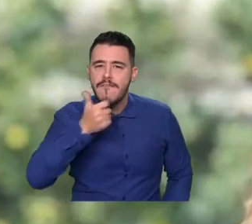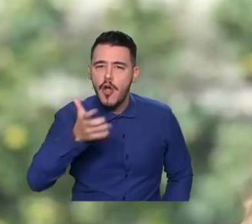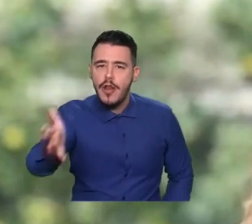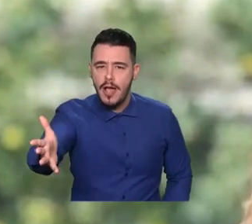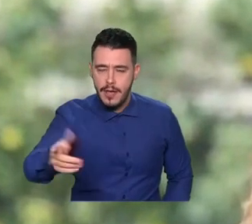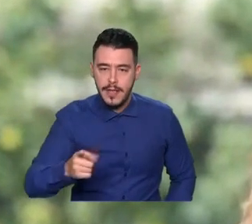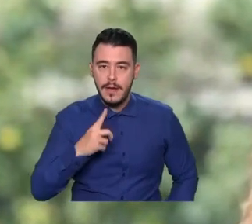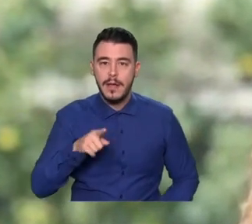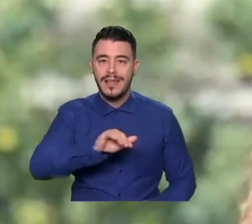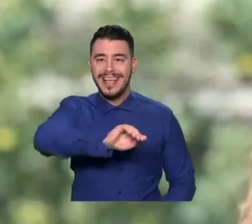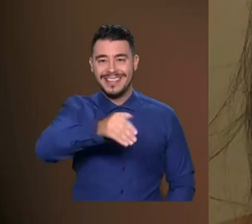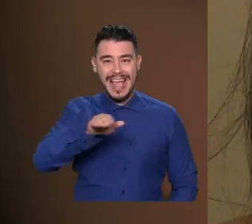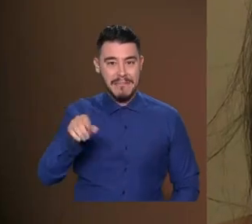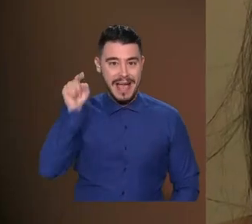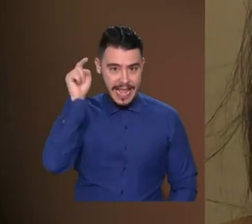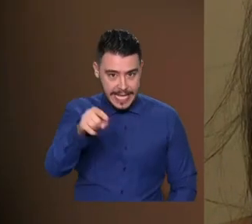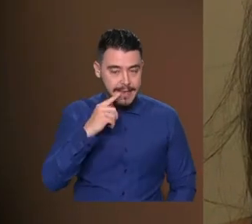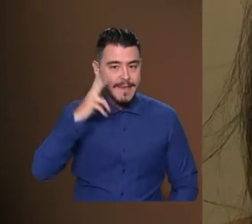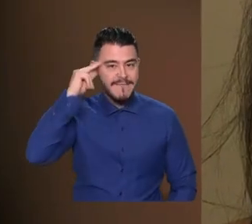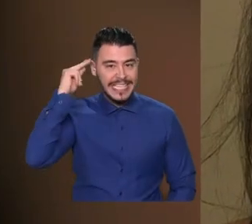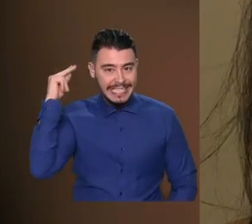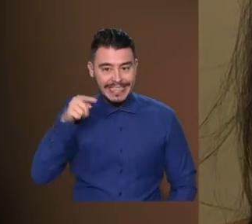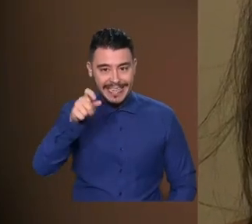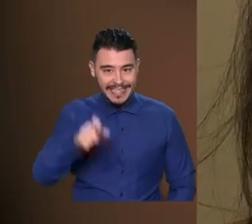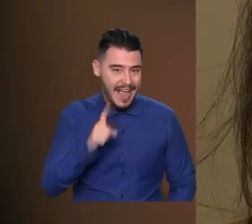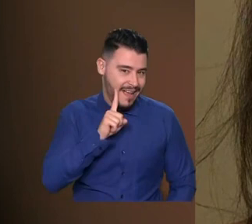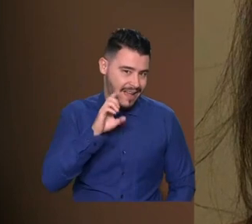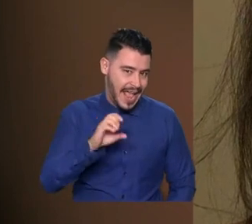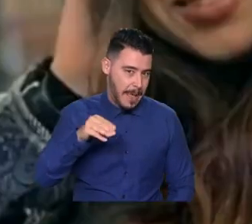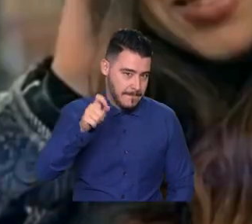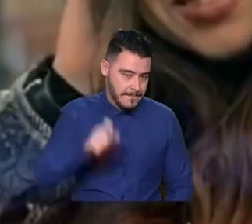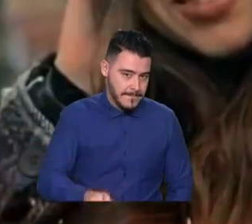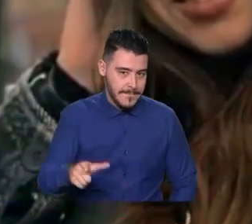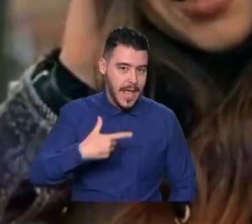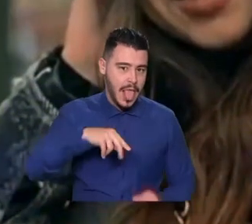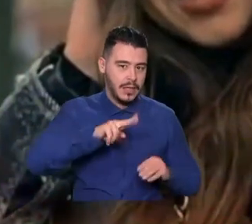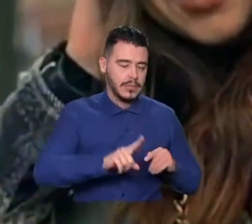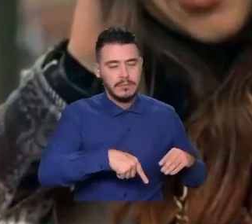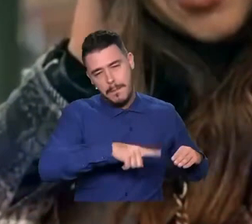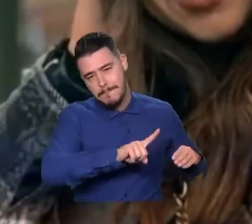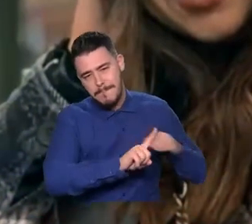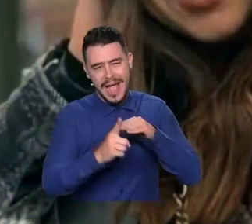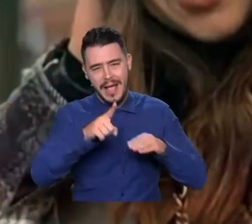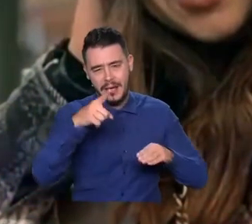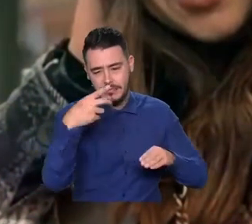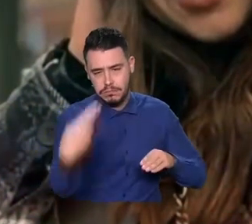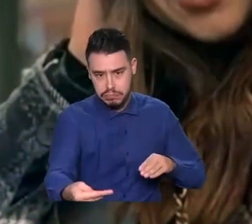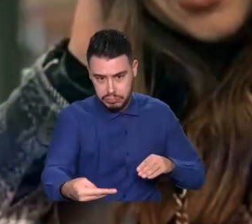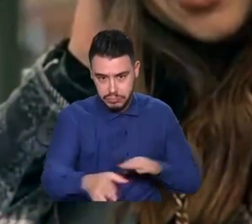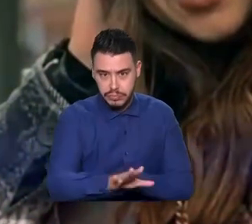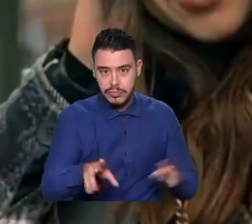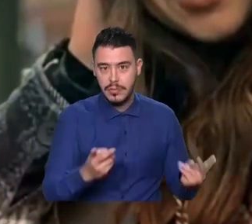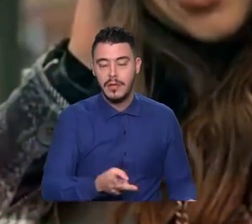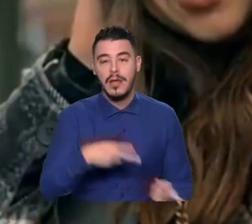μια νεαρή κοπέλα χαροπάλευε και παρά τις προσπάθειες των γιατρών, δεν κατάφερε να κρατηθεί στη ζωή. Σύμφωνα με τις μαρτυρίες, για να φύγει